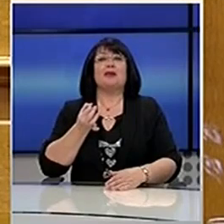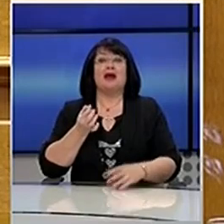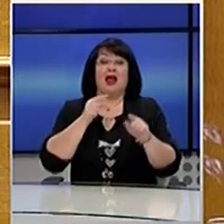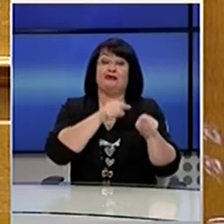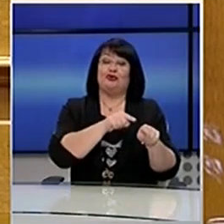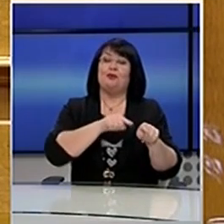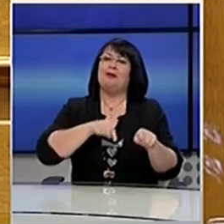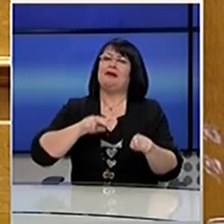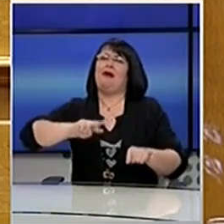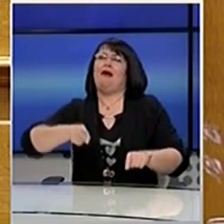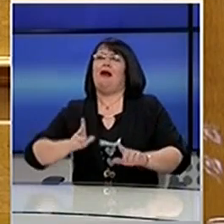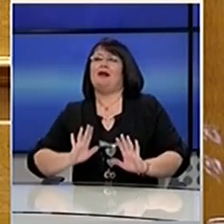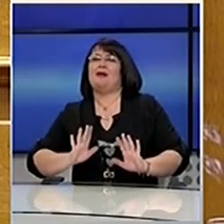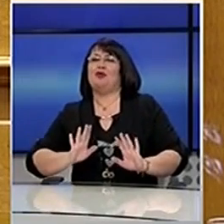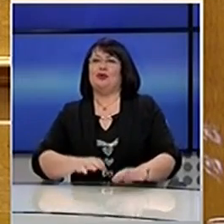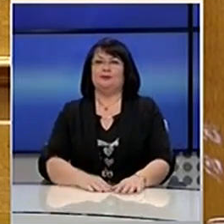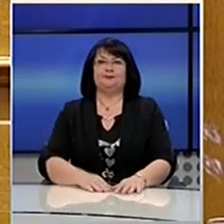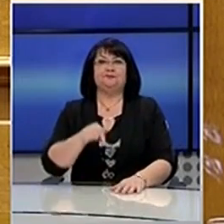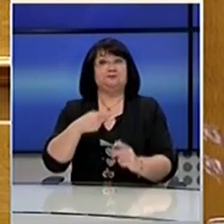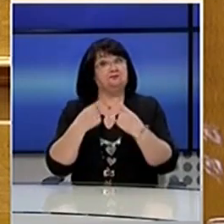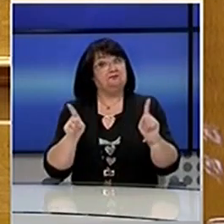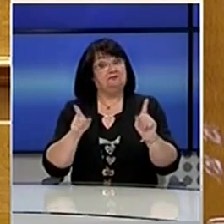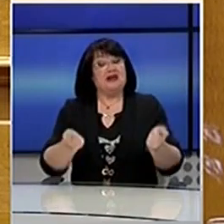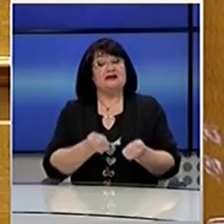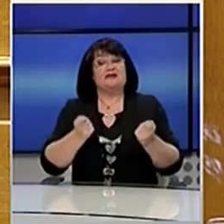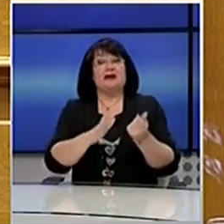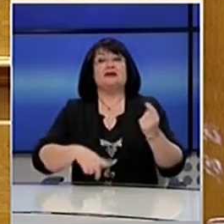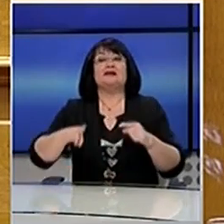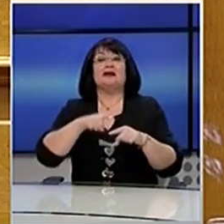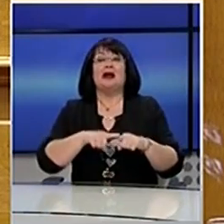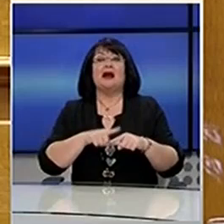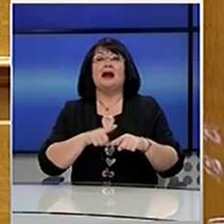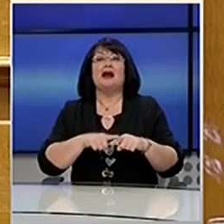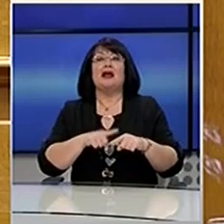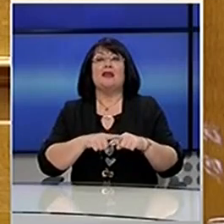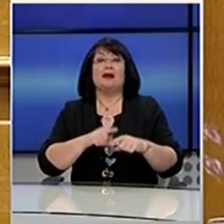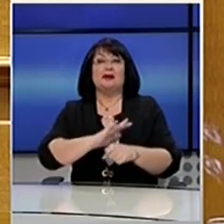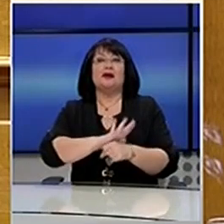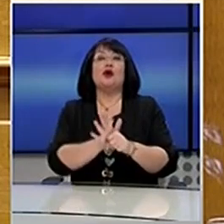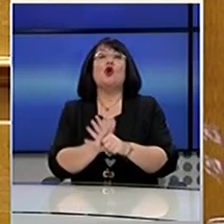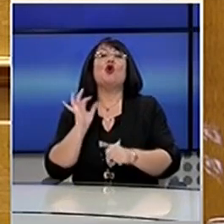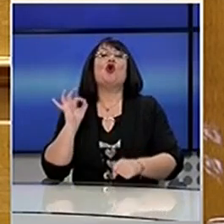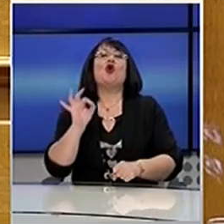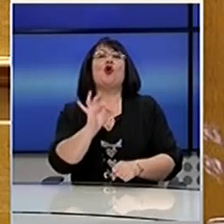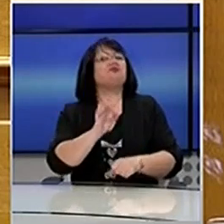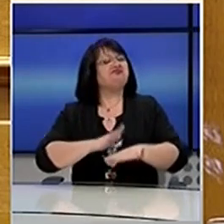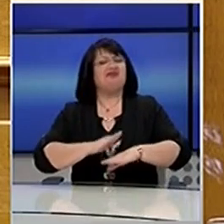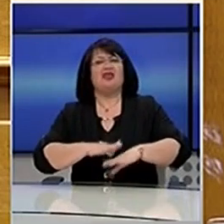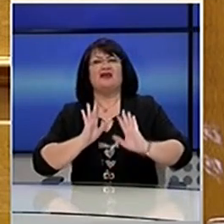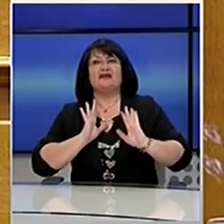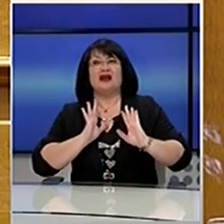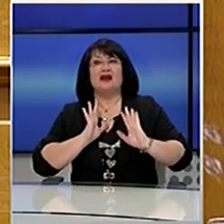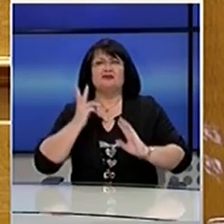ανάποδο. Στον τόπο μας συμβαίνει ένα παράδοξο. Δεν ενοχοποιεί το COVID, αλλά